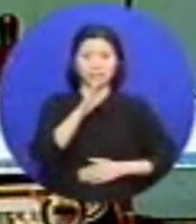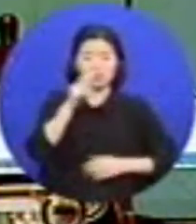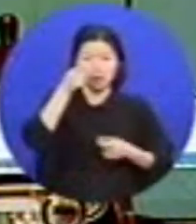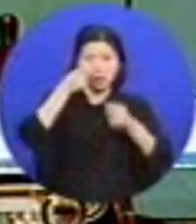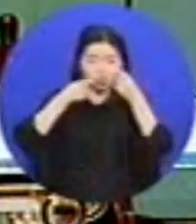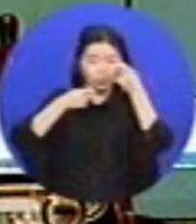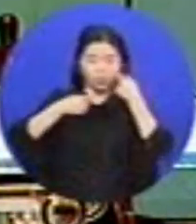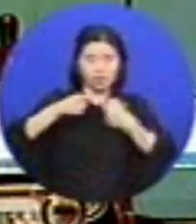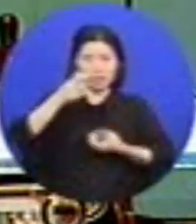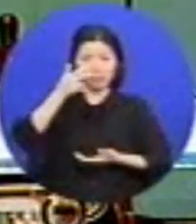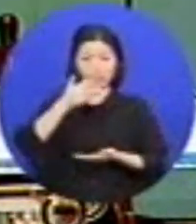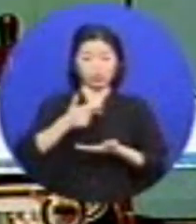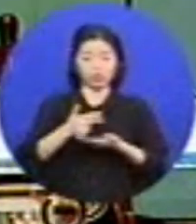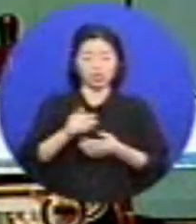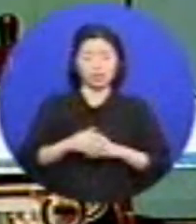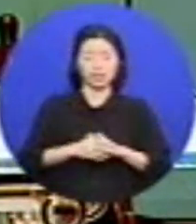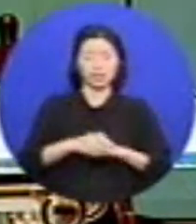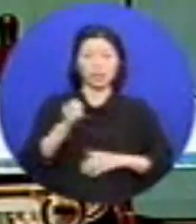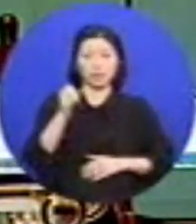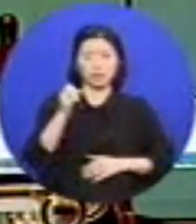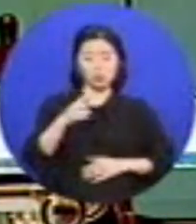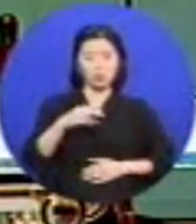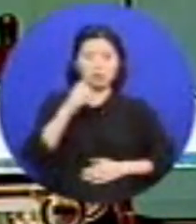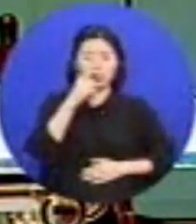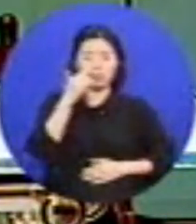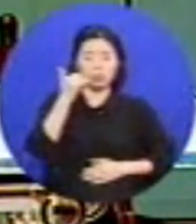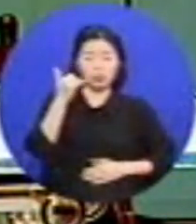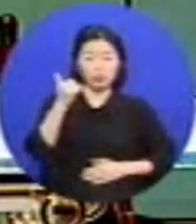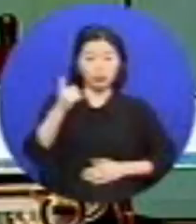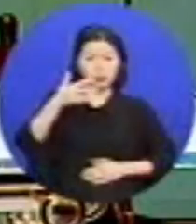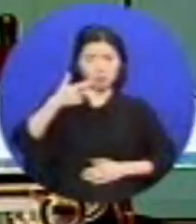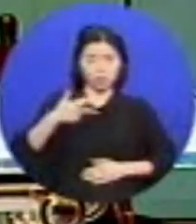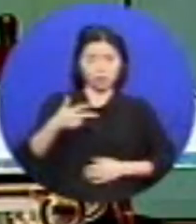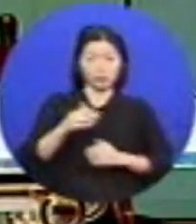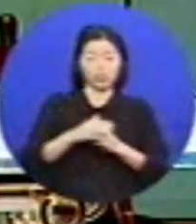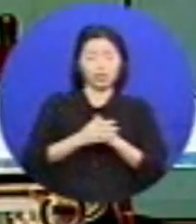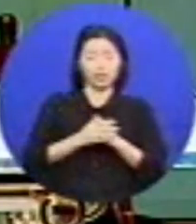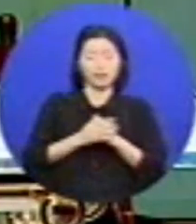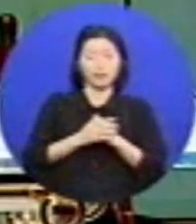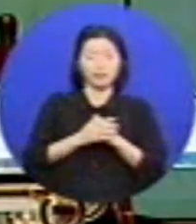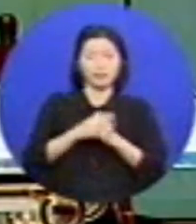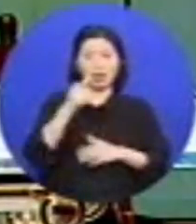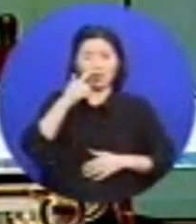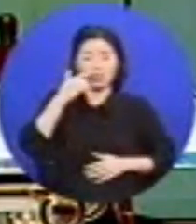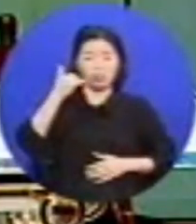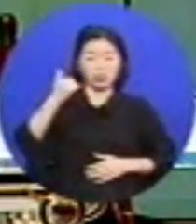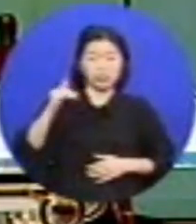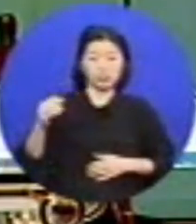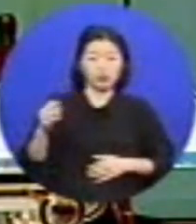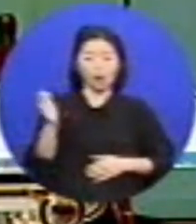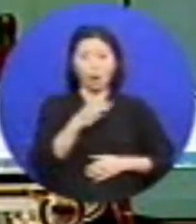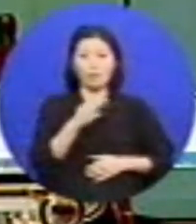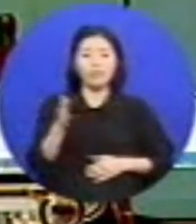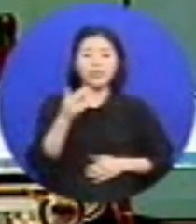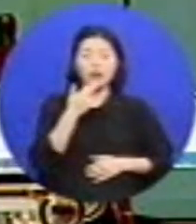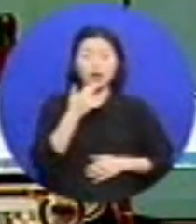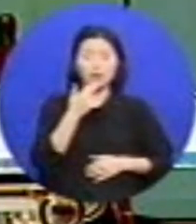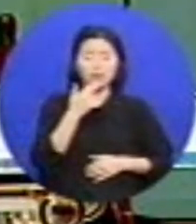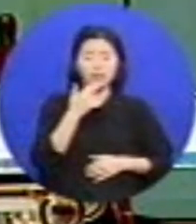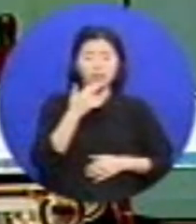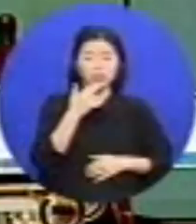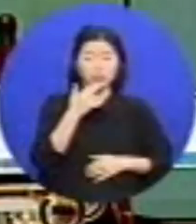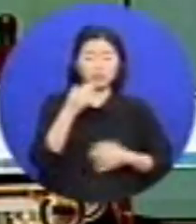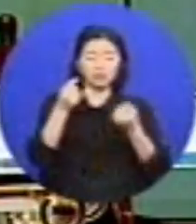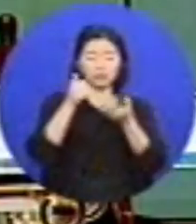주일이고 어버이 주일에는 부모님 안 계신 가정이 눈물 흘리는 주일이고 부부